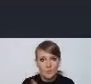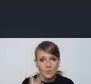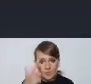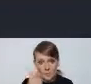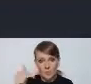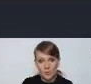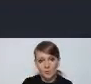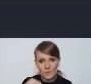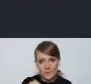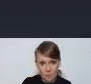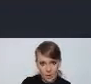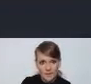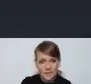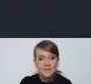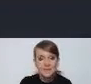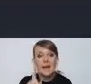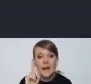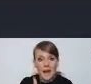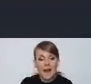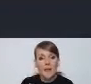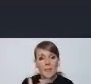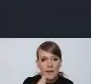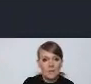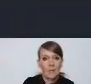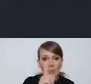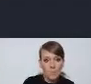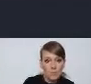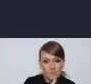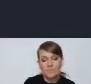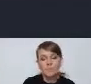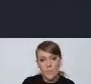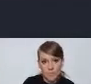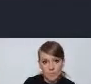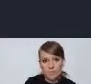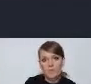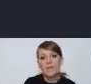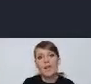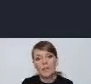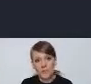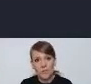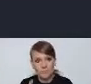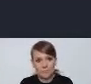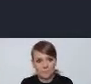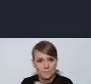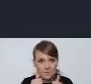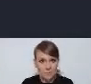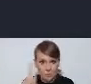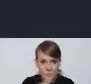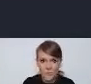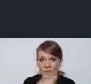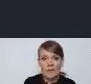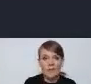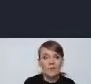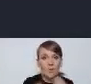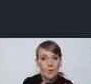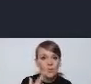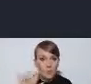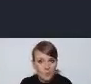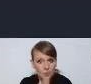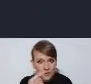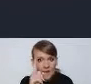zapłacić. Ale partnerstwo publiczno-prywatne jest również sposobem realizacji zadań publicznych. A więc jest nie tylko sposobem pozyskiwania pieniędzy,